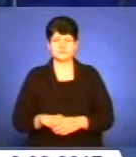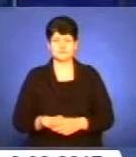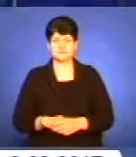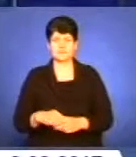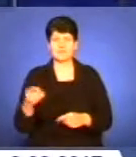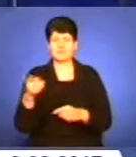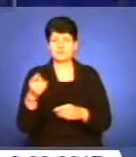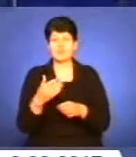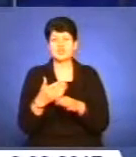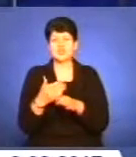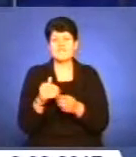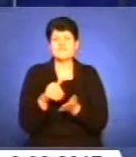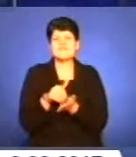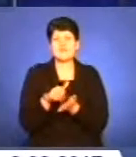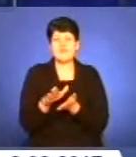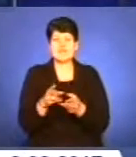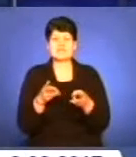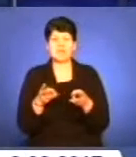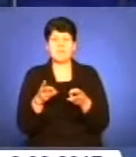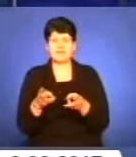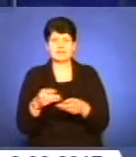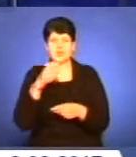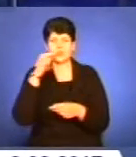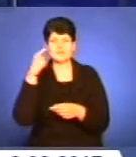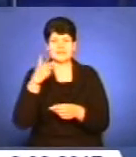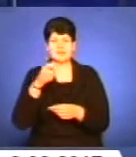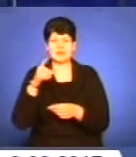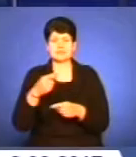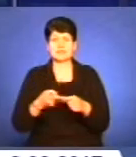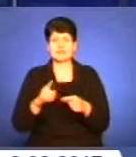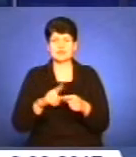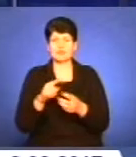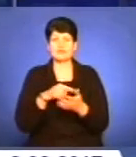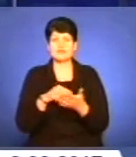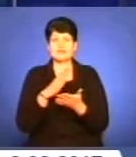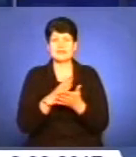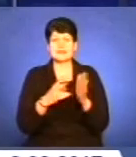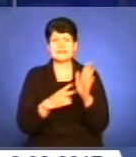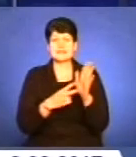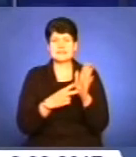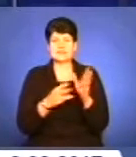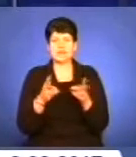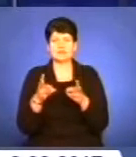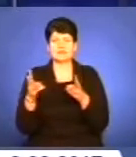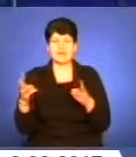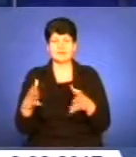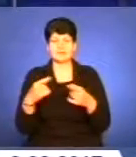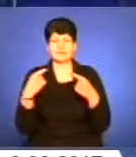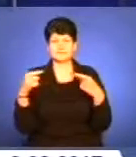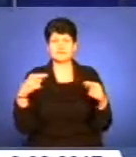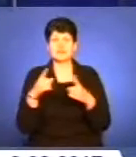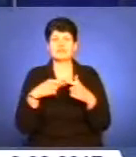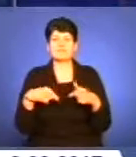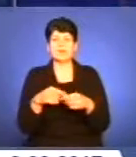Тернопіль частково відмовляється від опалення російським газом. Для цього у місті монтують 7 котелень на альтернативних джерелах палива –